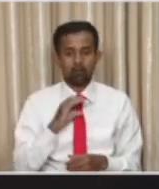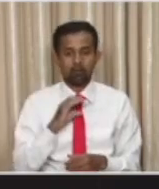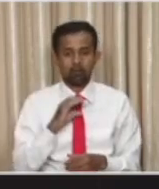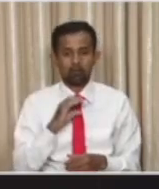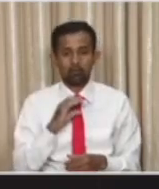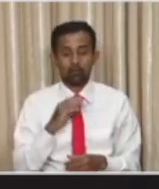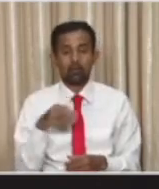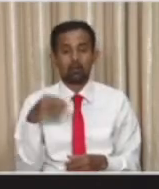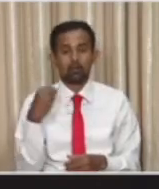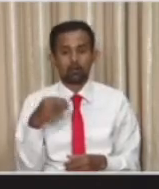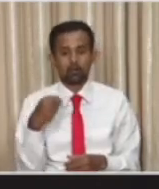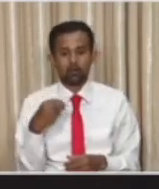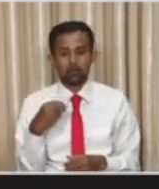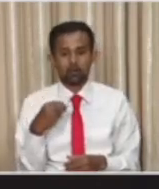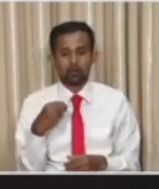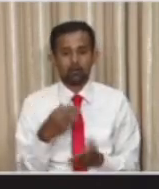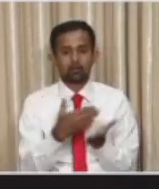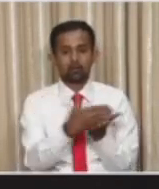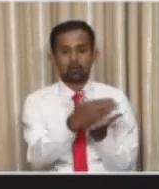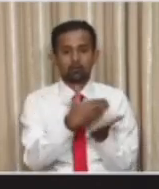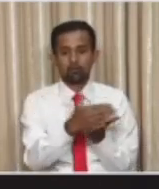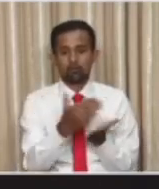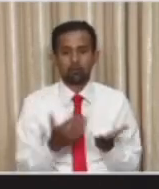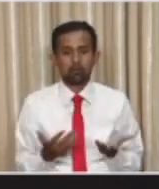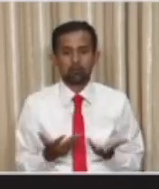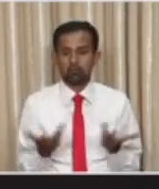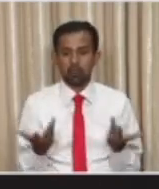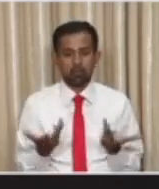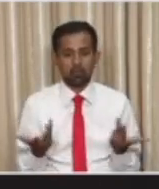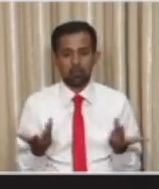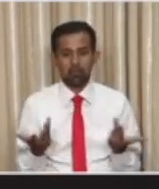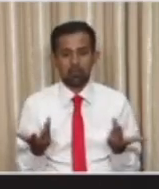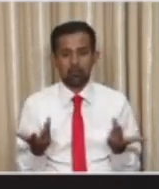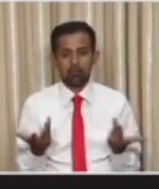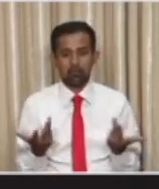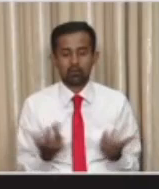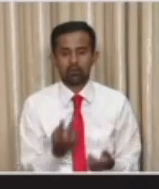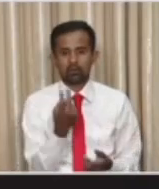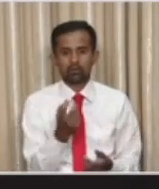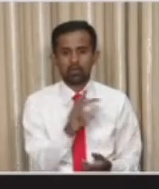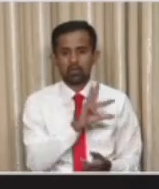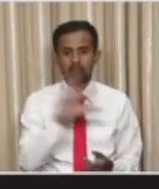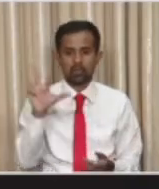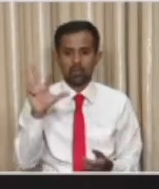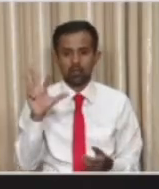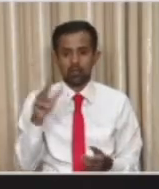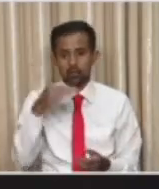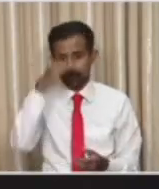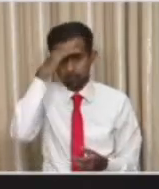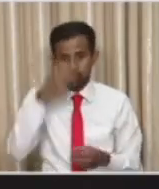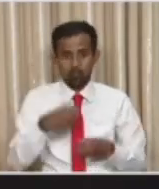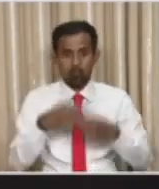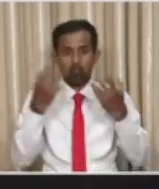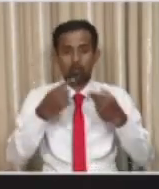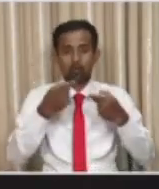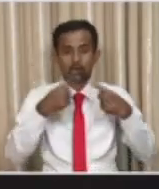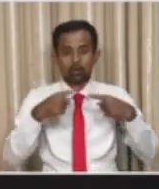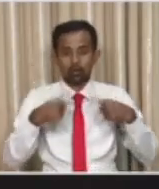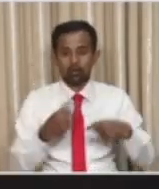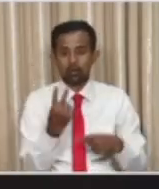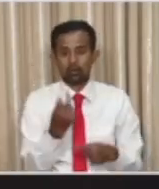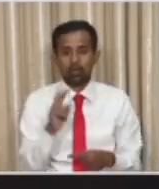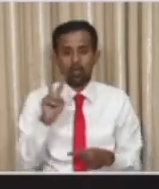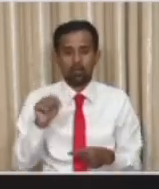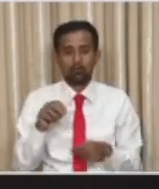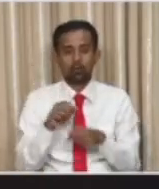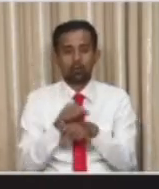තියෙන ණය ගෙවා ගන්න එයාට හැකියාවක් තිබුණ නැහැ. 2019 පාස්කු ප්‍රහාරයේ ඉඳලා 2020